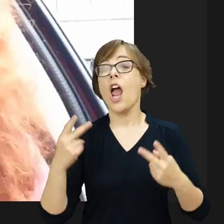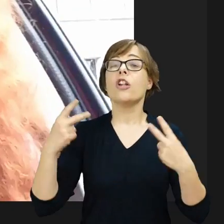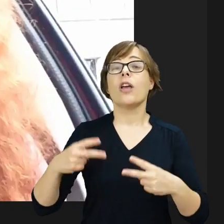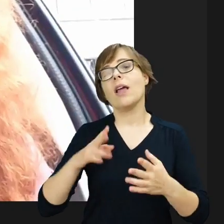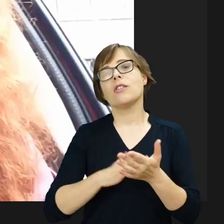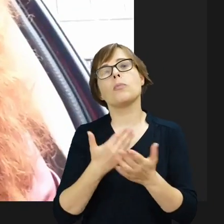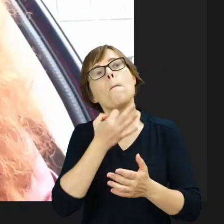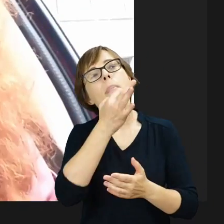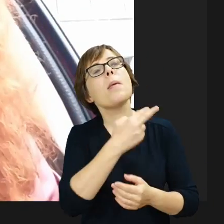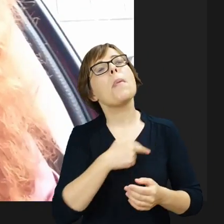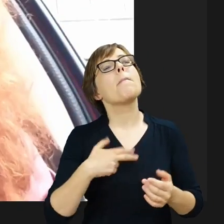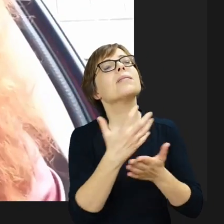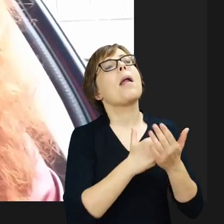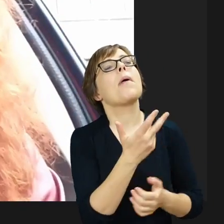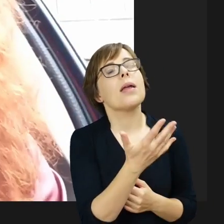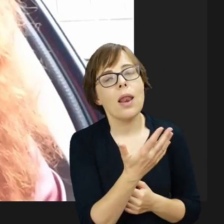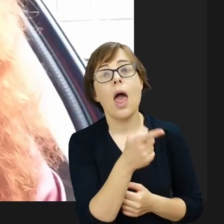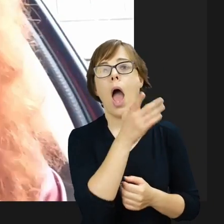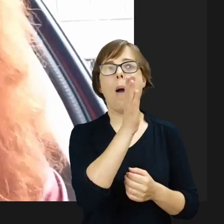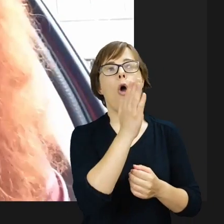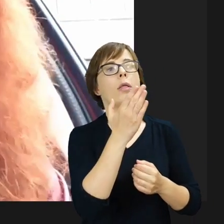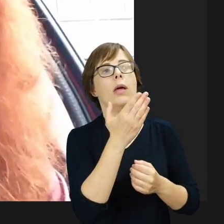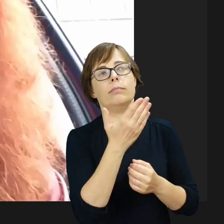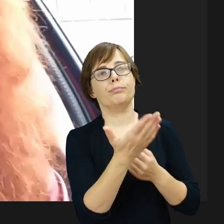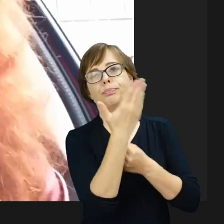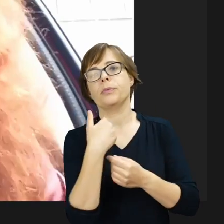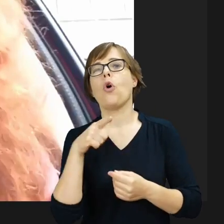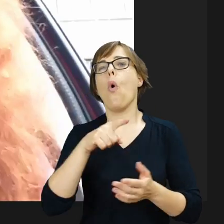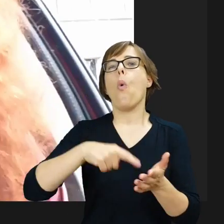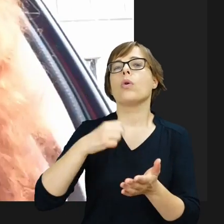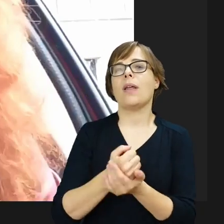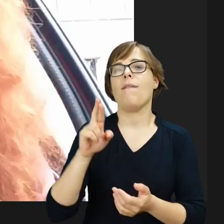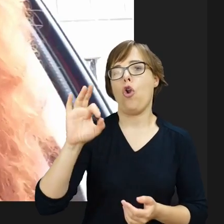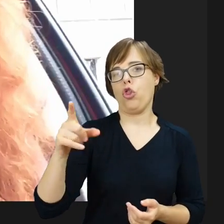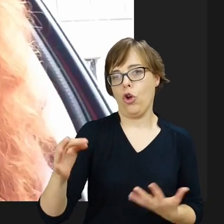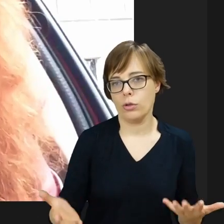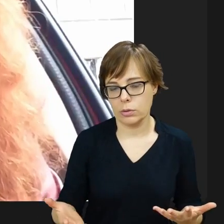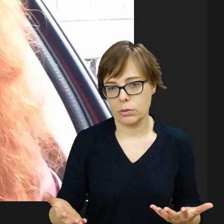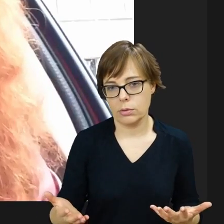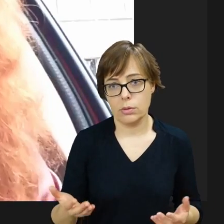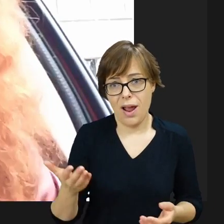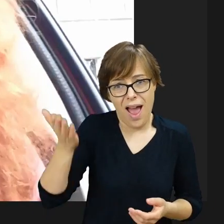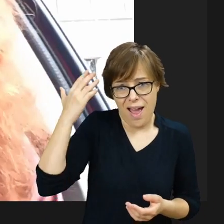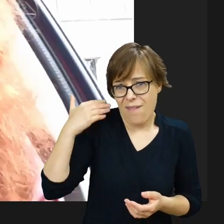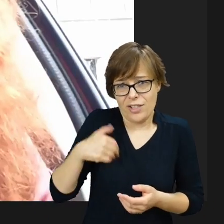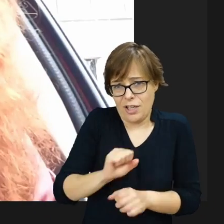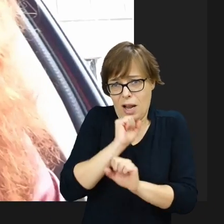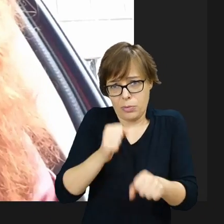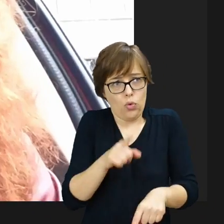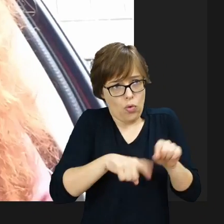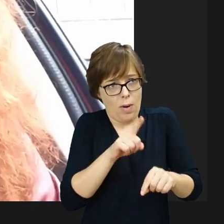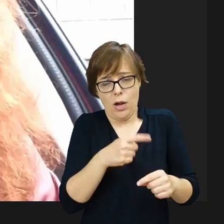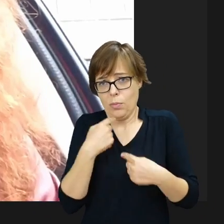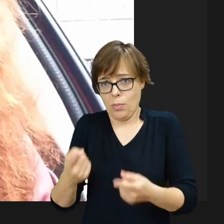a dowiadujemy się, że ustawa o ochronie danych osobowych. No, wcześniej nikomu by to do głowy nie przyszło. No i dalej słynna